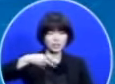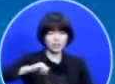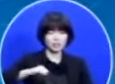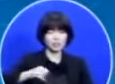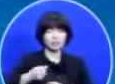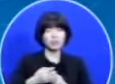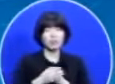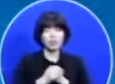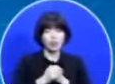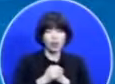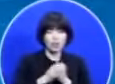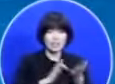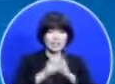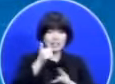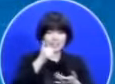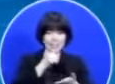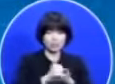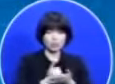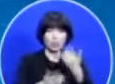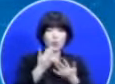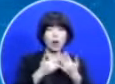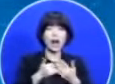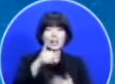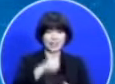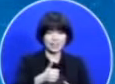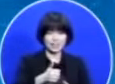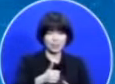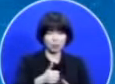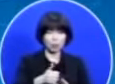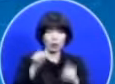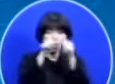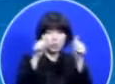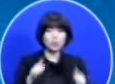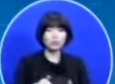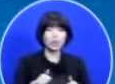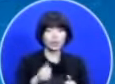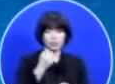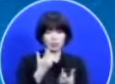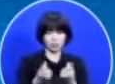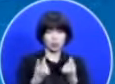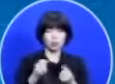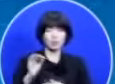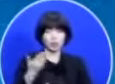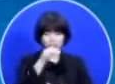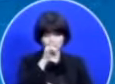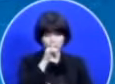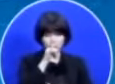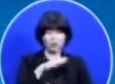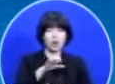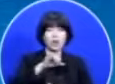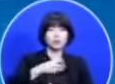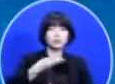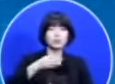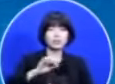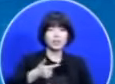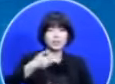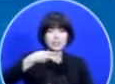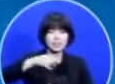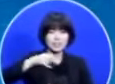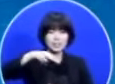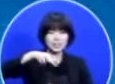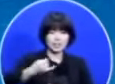그렇게 거의 우상 와 되어져 있었습니다 프랜 스 스 나 우리나 24시간 예수님을